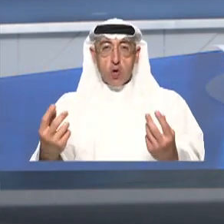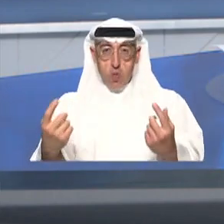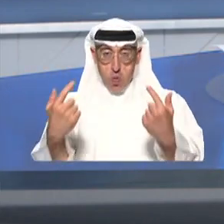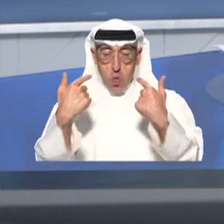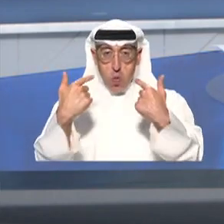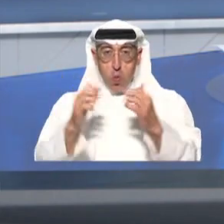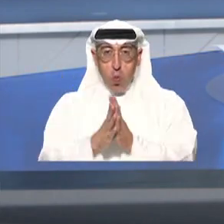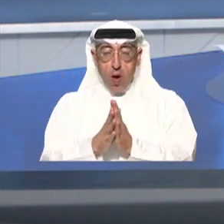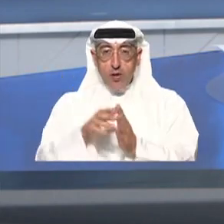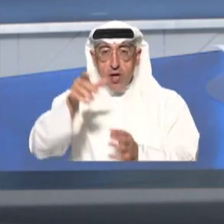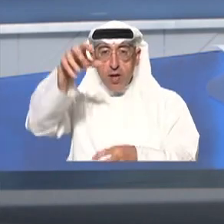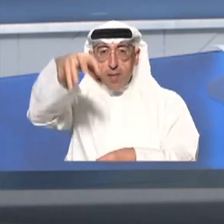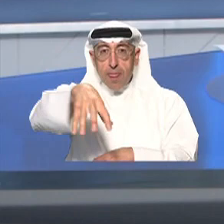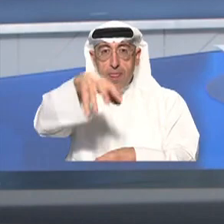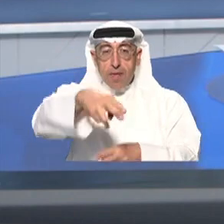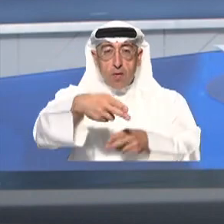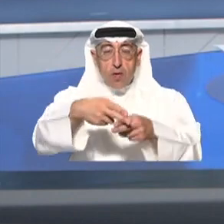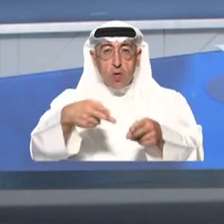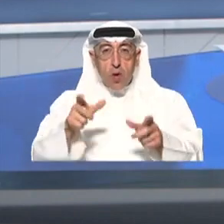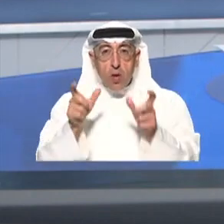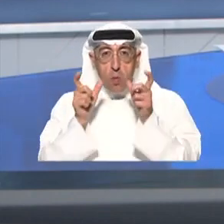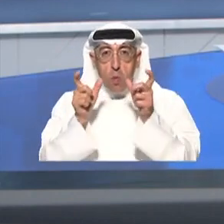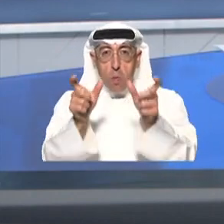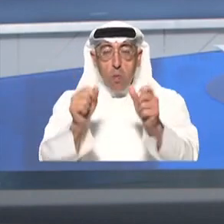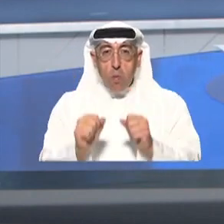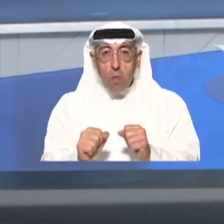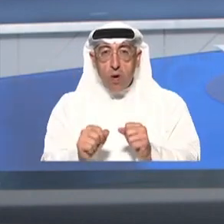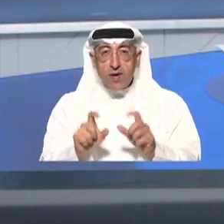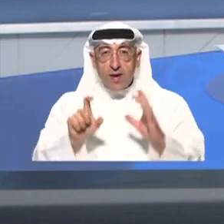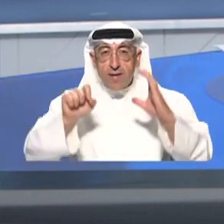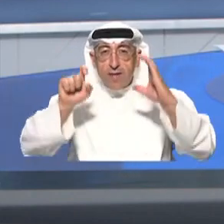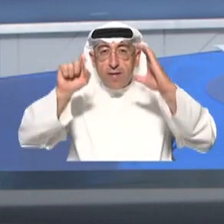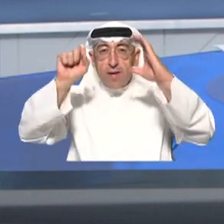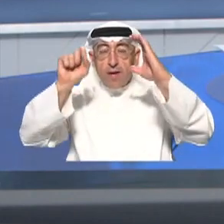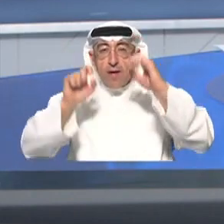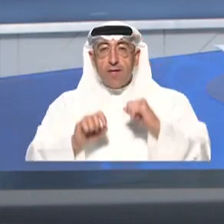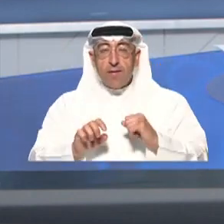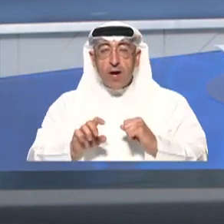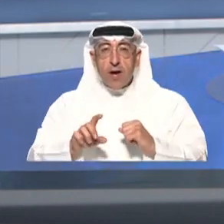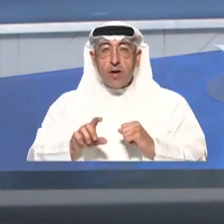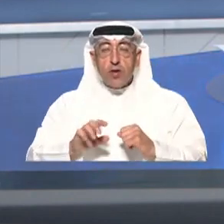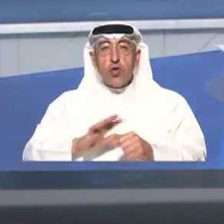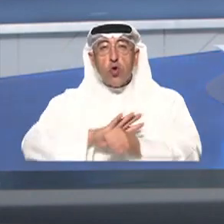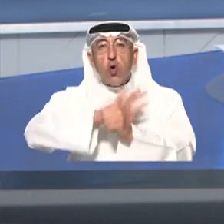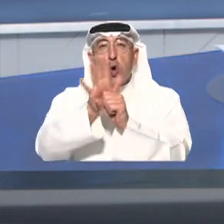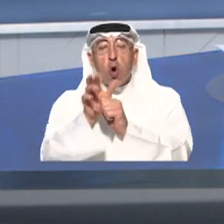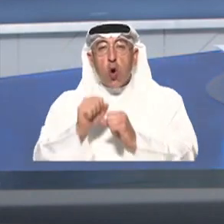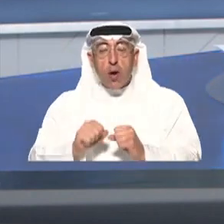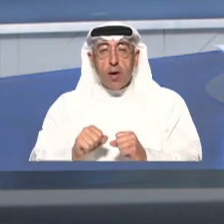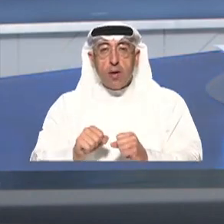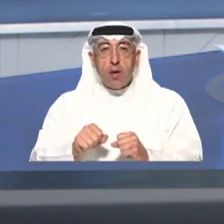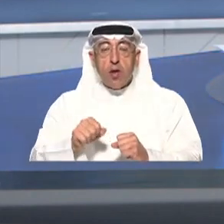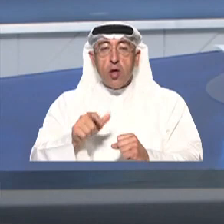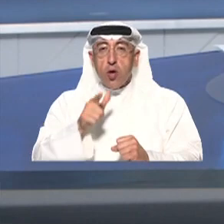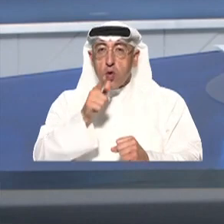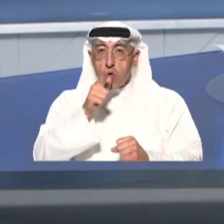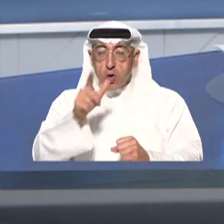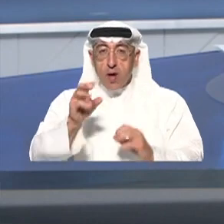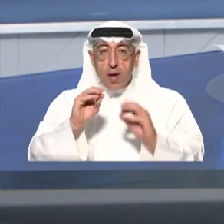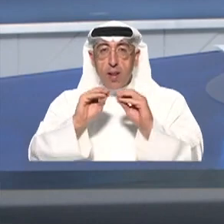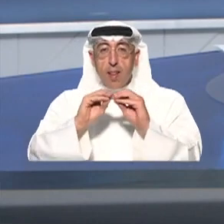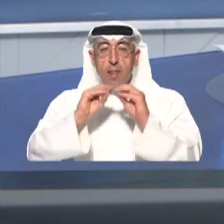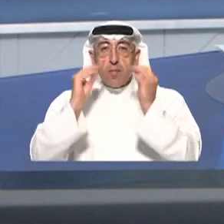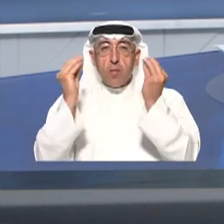في مواجهة فيروس كورونا المستجد. هذا وقال وزير الإعلام ووزير الدولة لشؤون الشباب إن